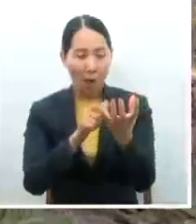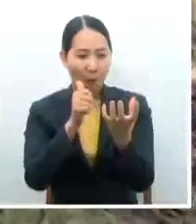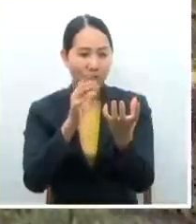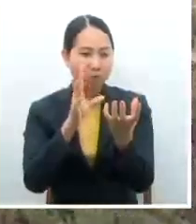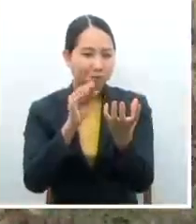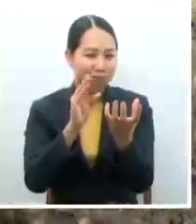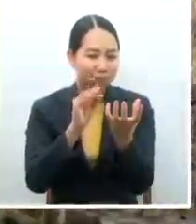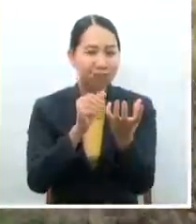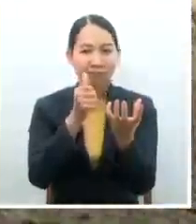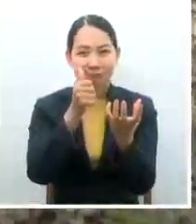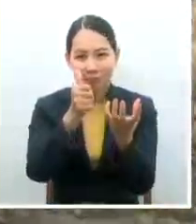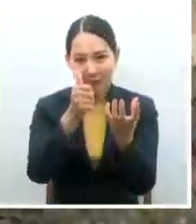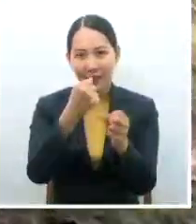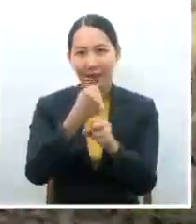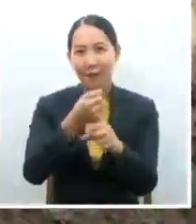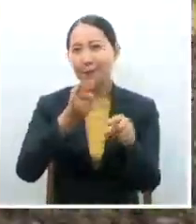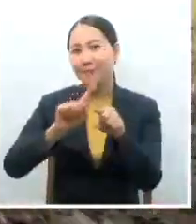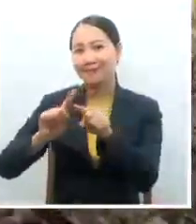ย